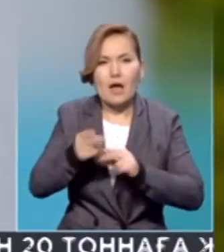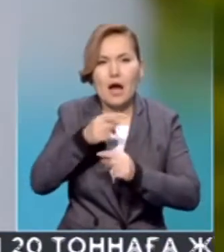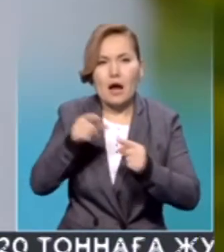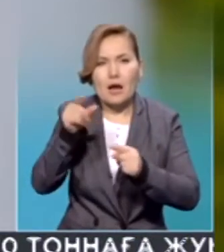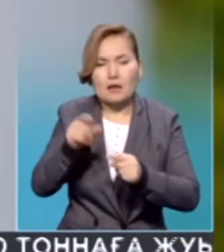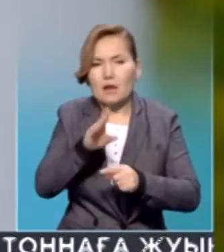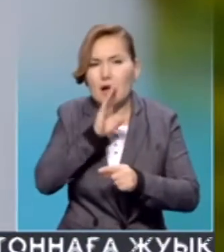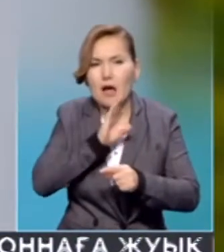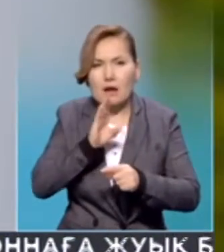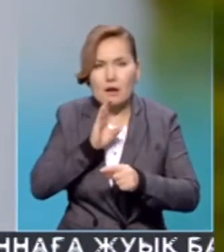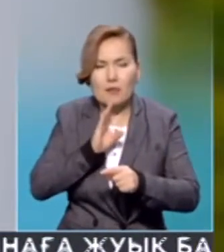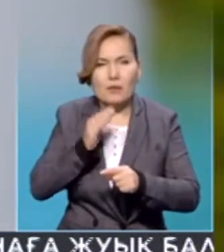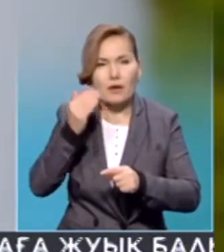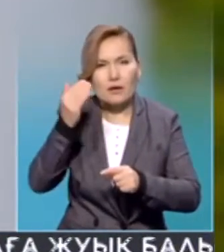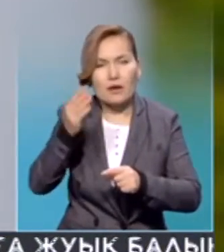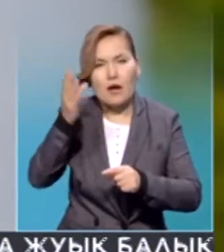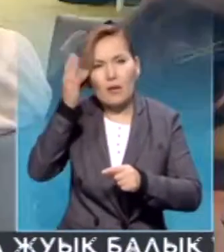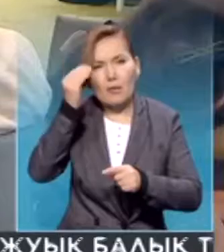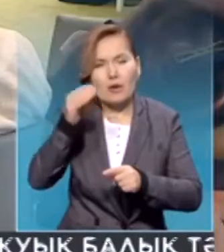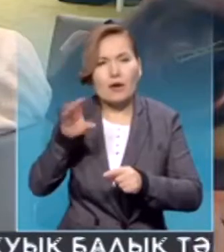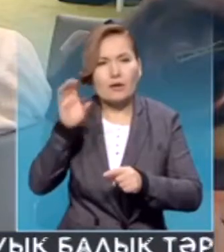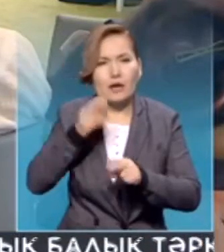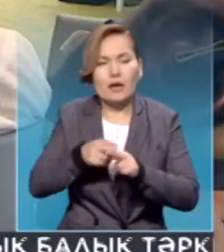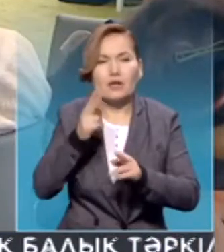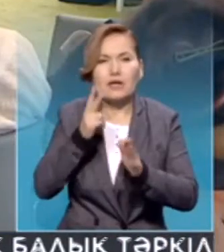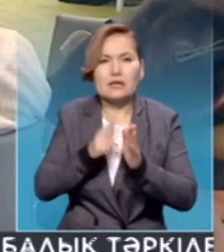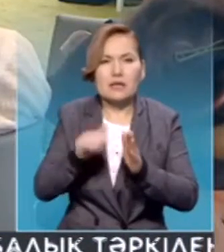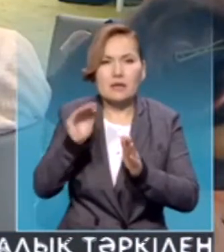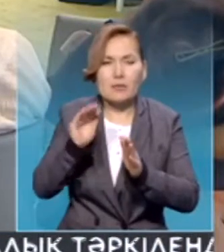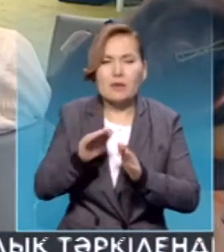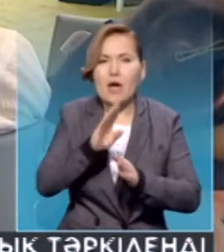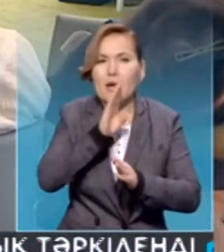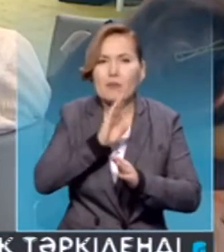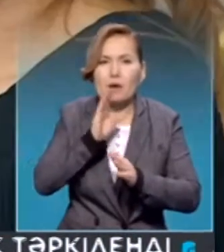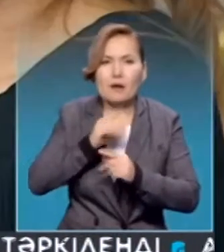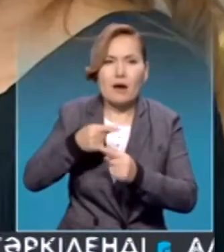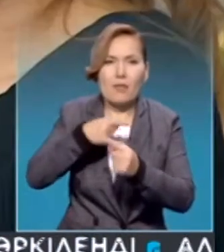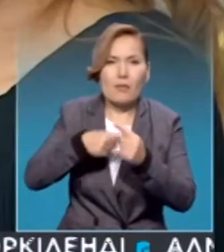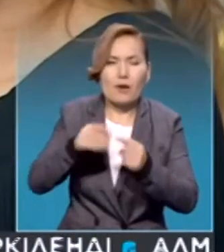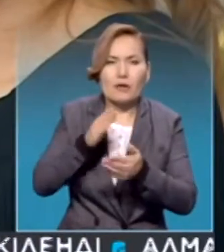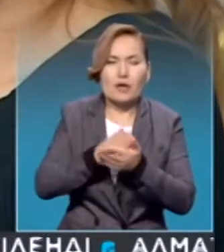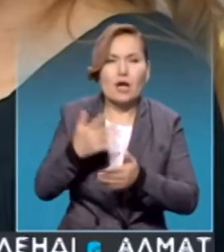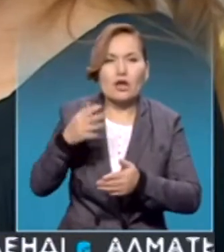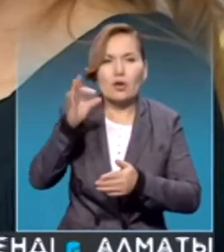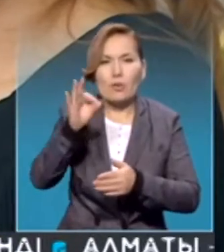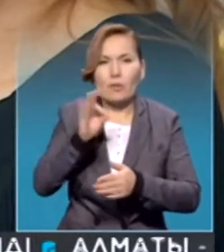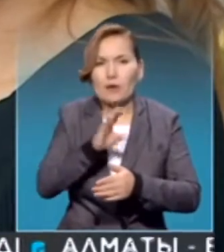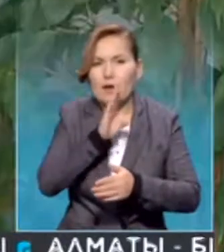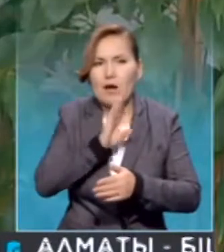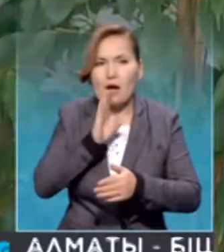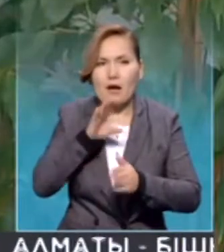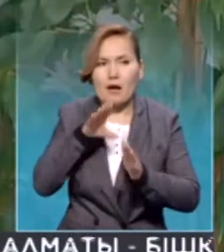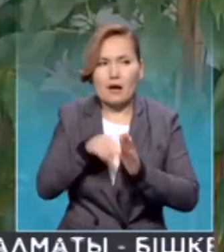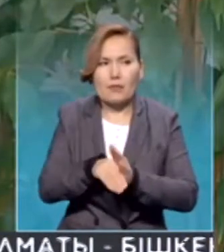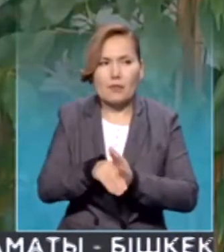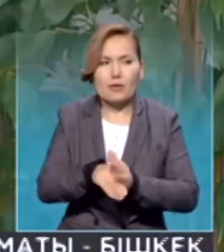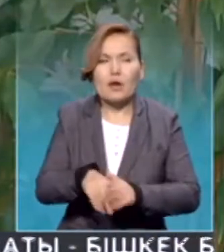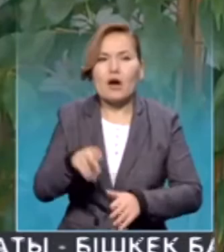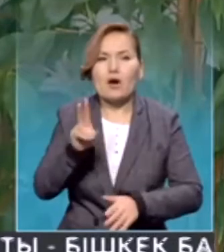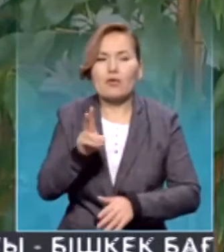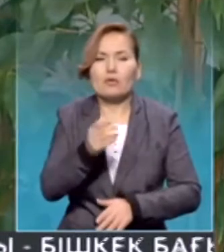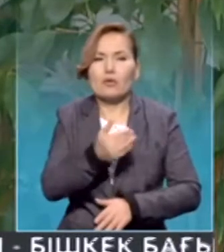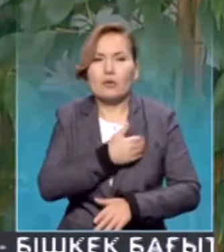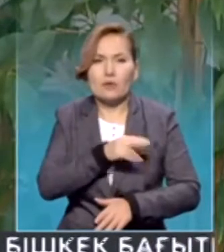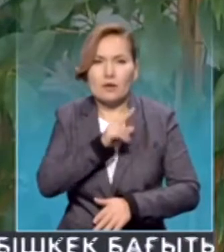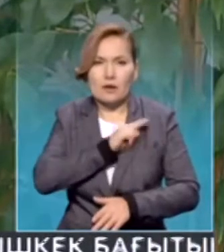әйелдердің ой-пікірін тыңдады. Қазір облыста 80 мыңға жуық бизнесмен болса, оның жартысынан астамы әйелдер. Жұмыс жасаймын деген